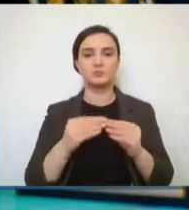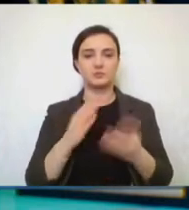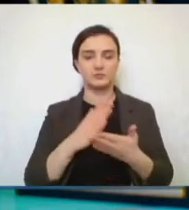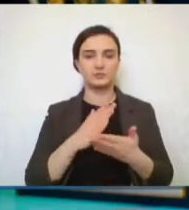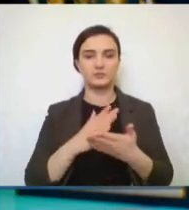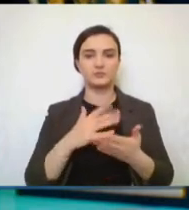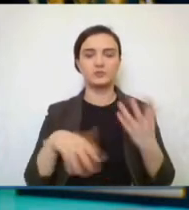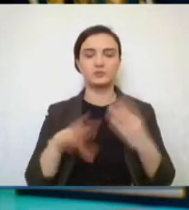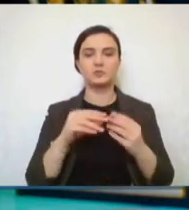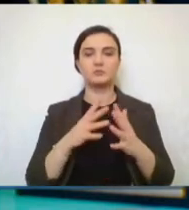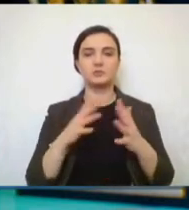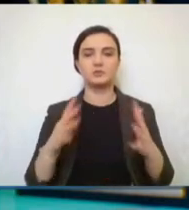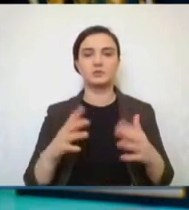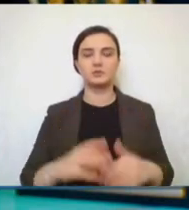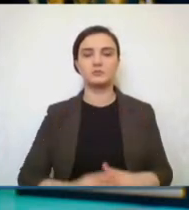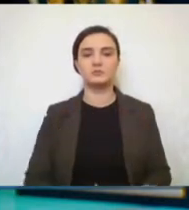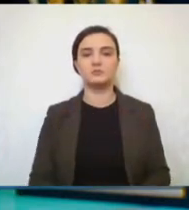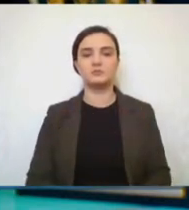მეტად